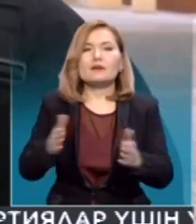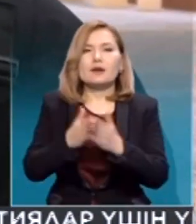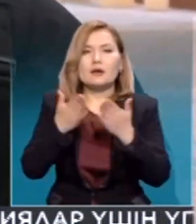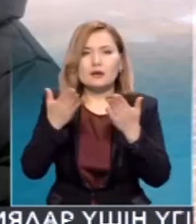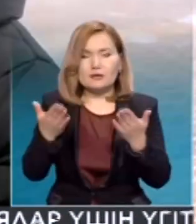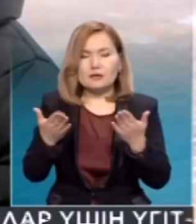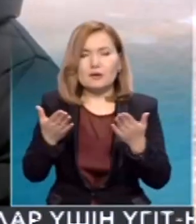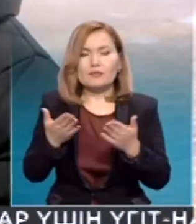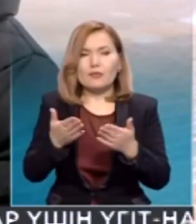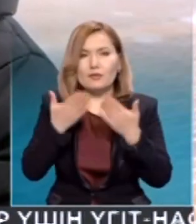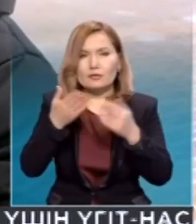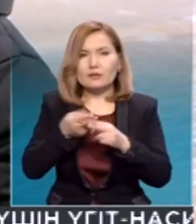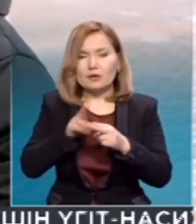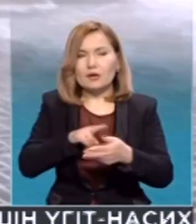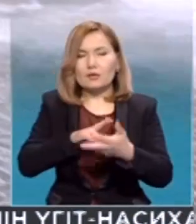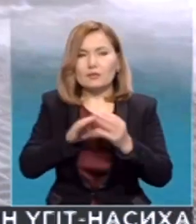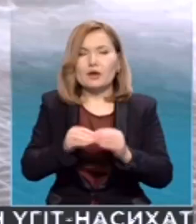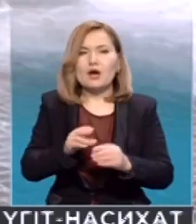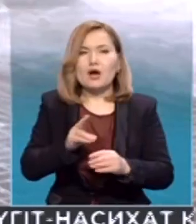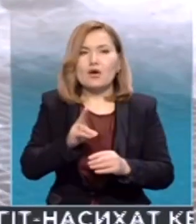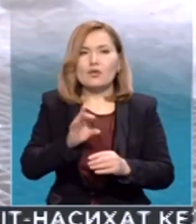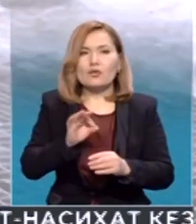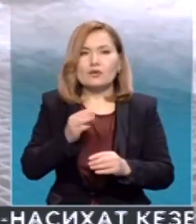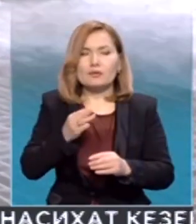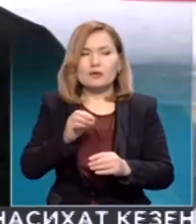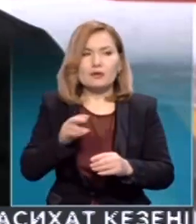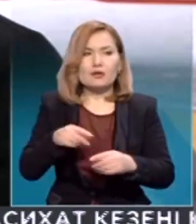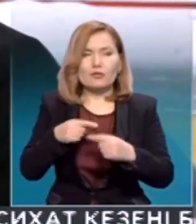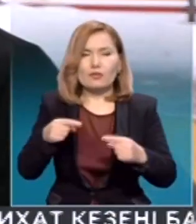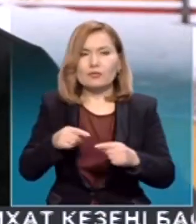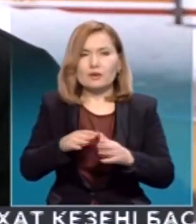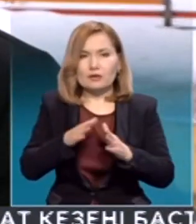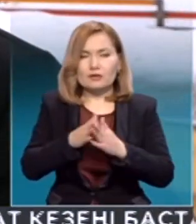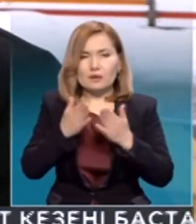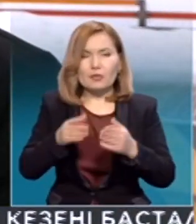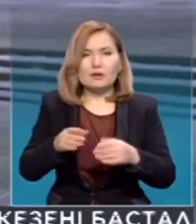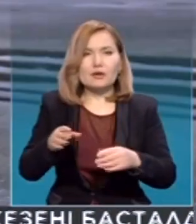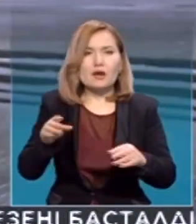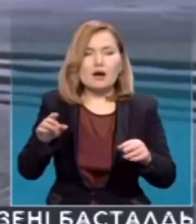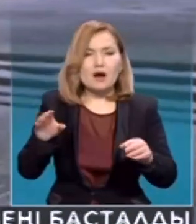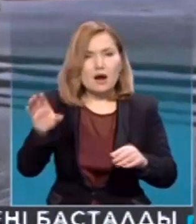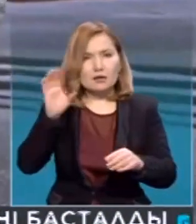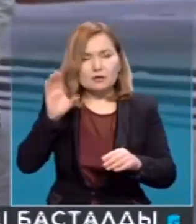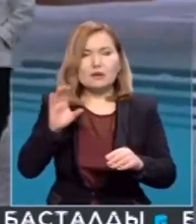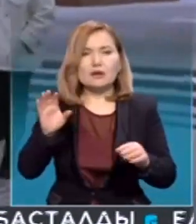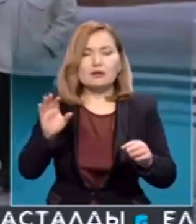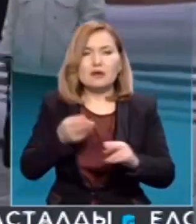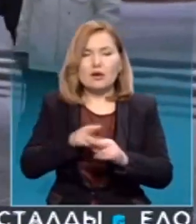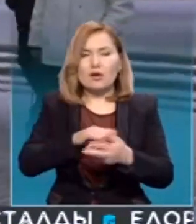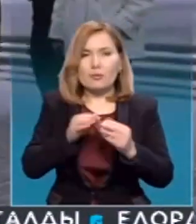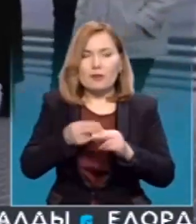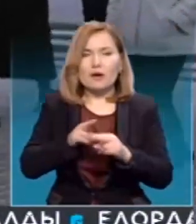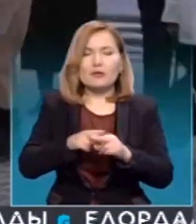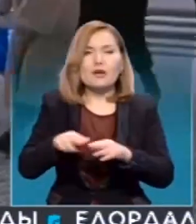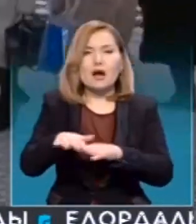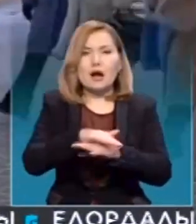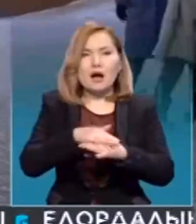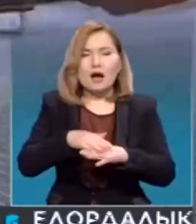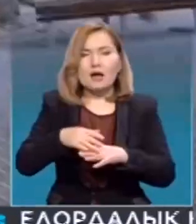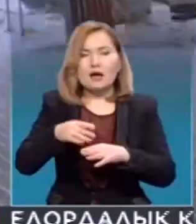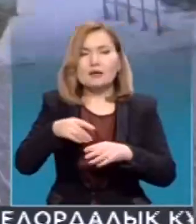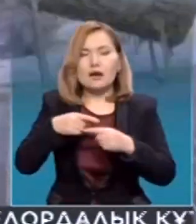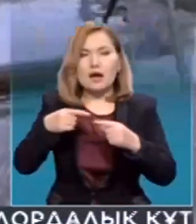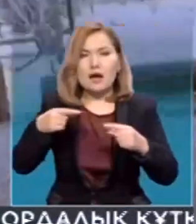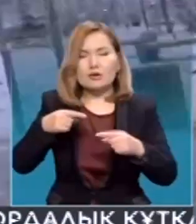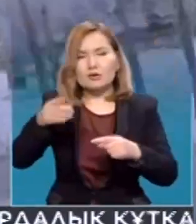Гарри Поттер. Көшпенділердің үшінші томы. Кітап бетіне шығу көп болды. Иә, аудиосын тыңдаймын. Мінекей, қоғам пікірі әртүрлі, бірақ кітап